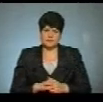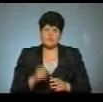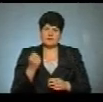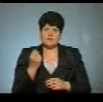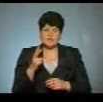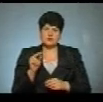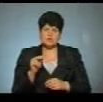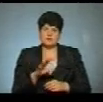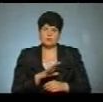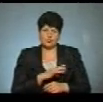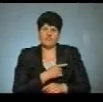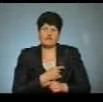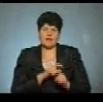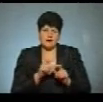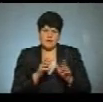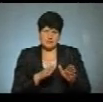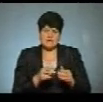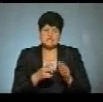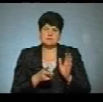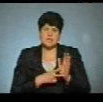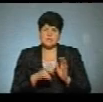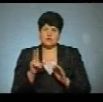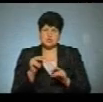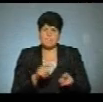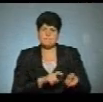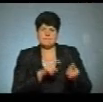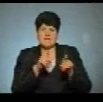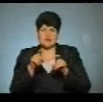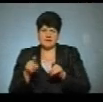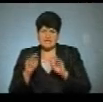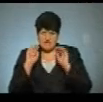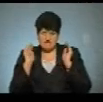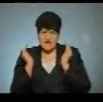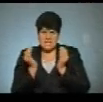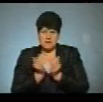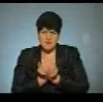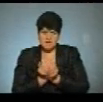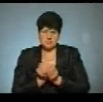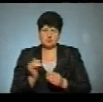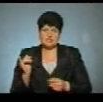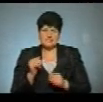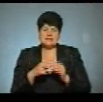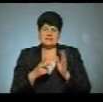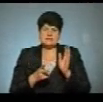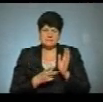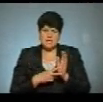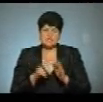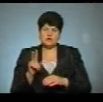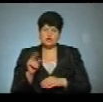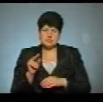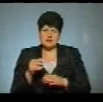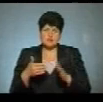числа він був в лікарні, 17-го числа переведений в реанімацію і 17-го числа